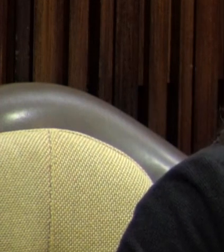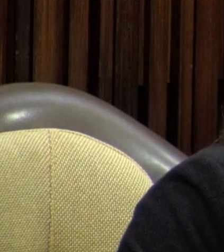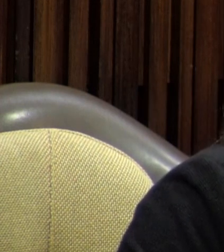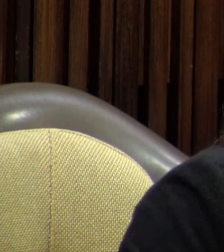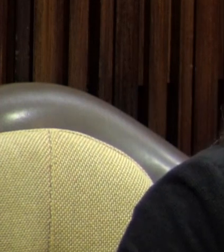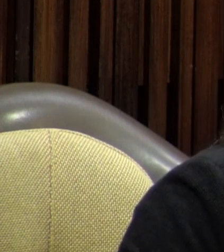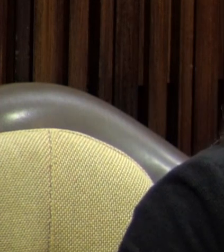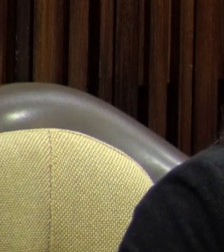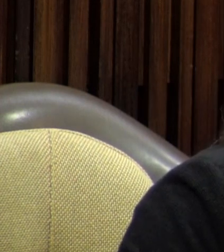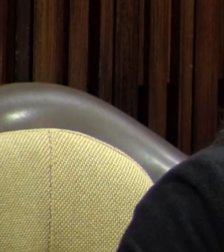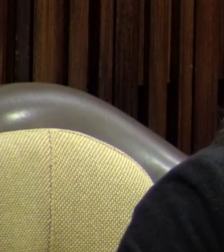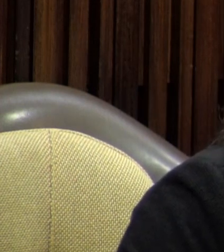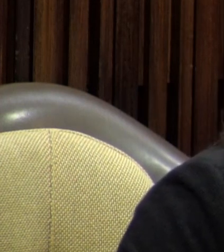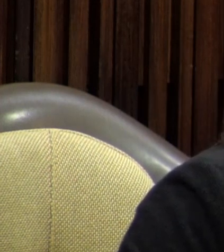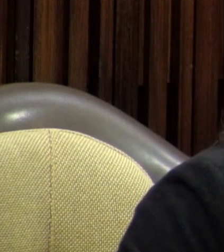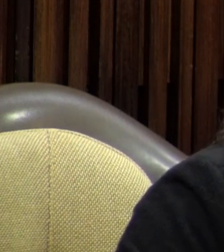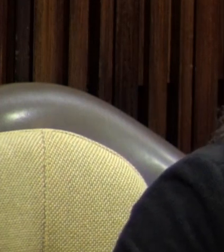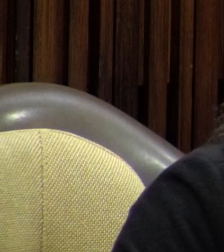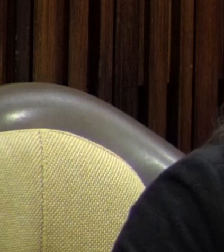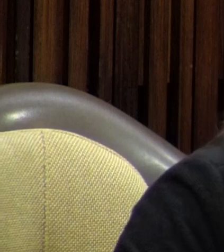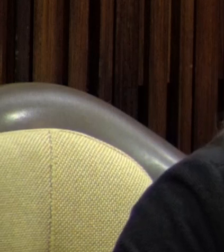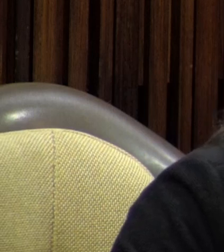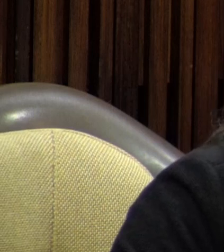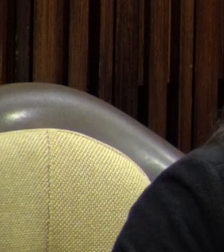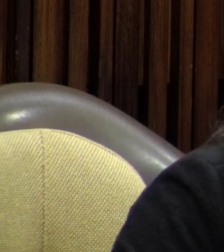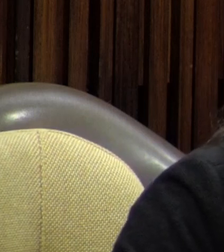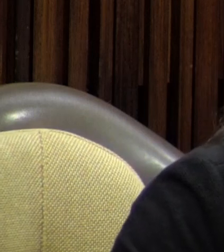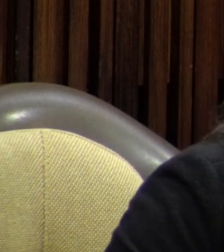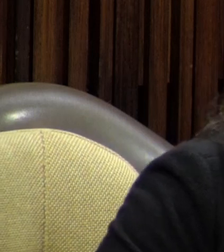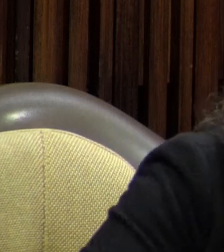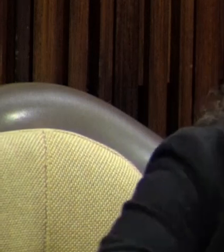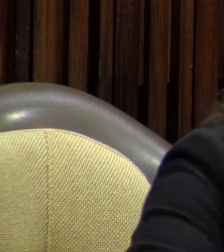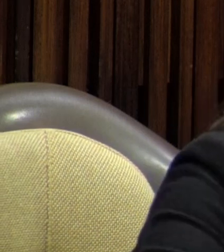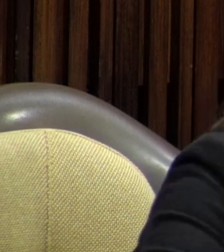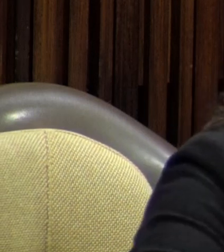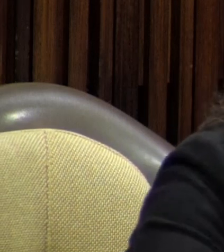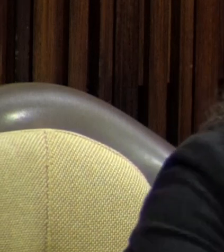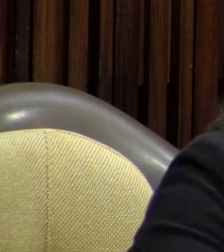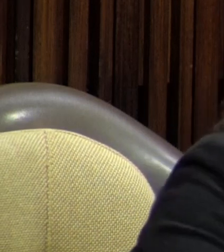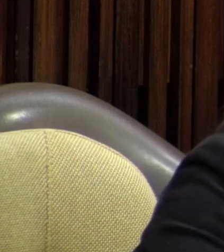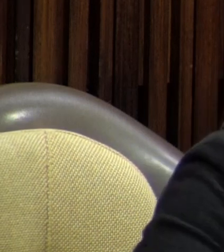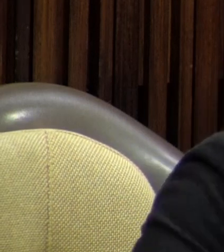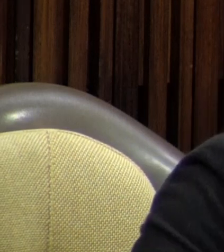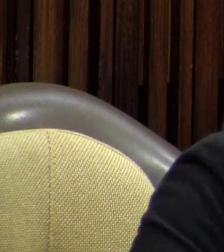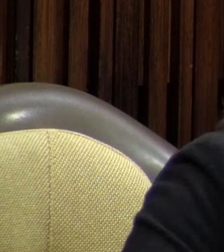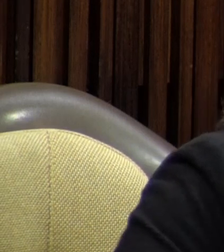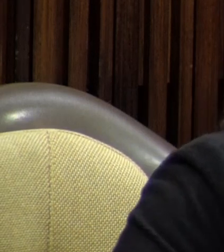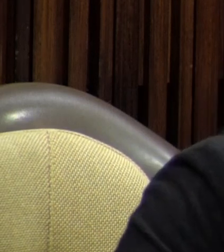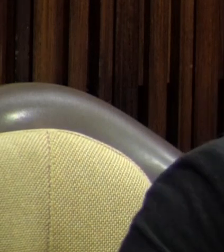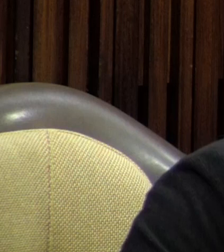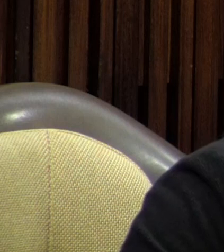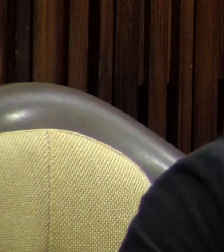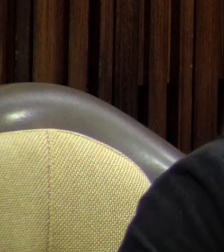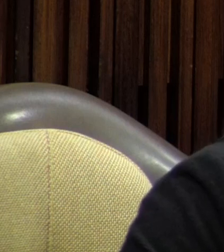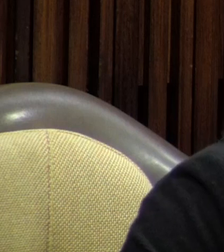les habitants notamment qui sont venus ici et qui ont exprimé beaucoup de de doute sur la nécessité déjà